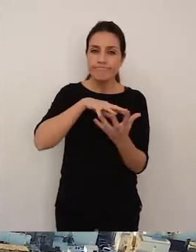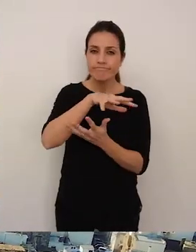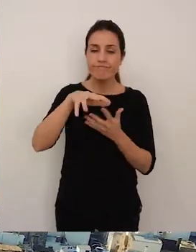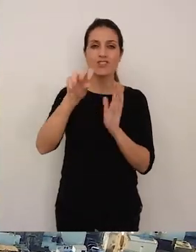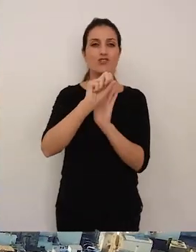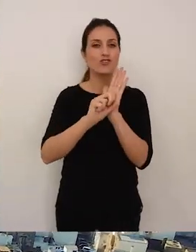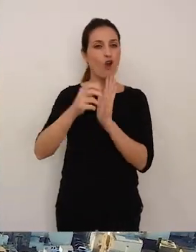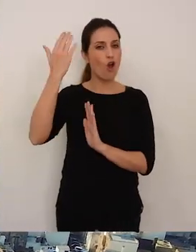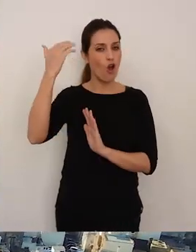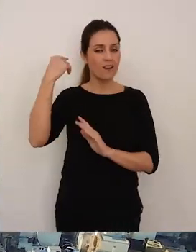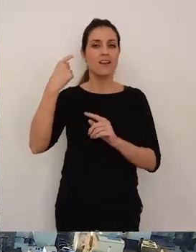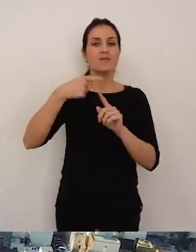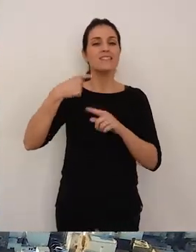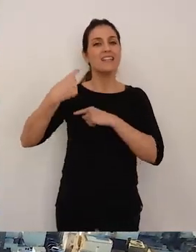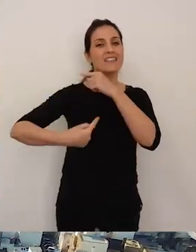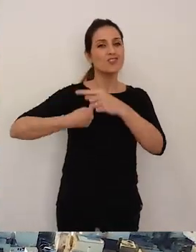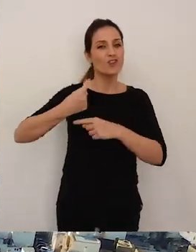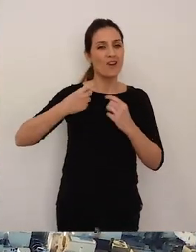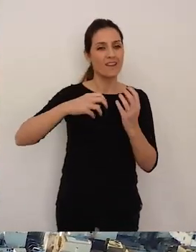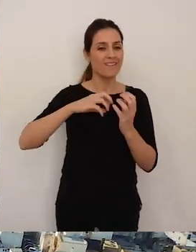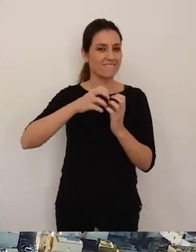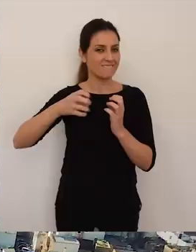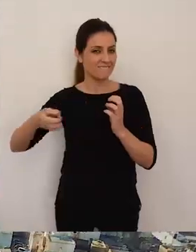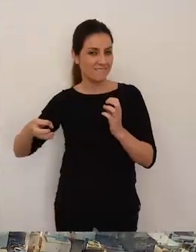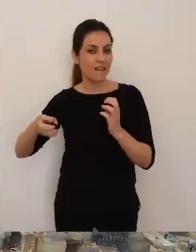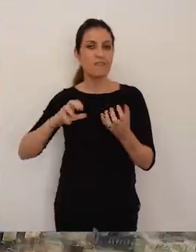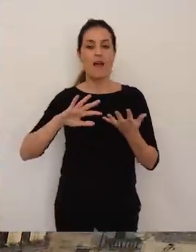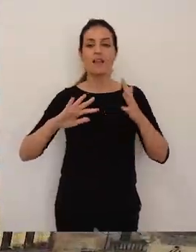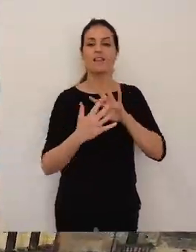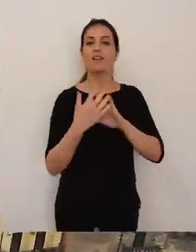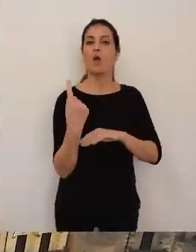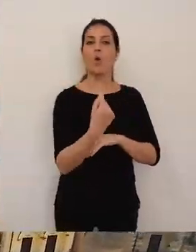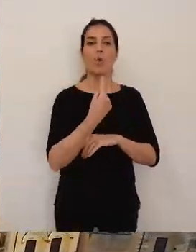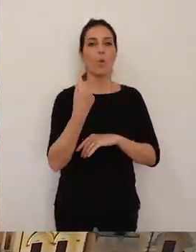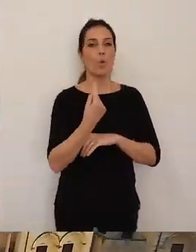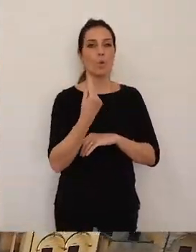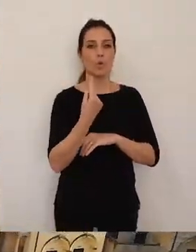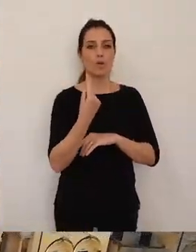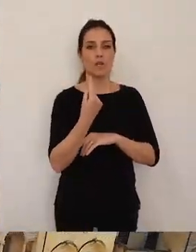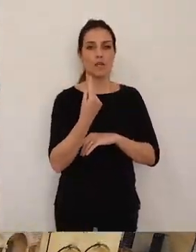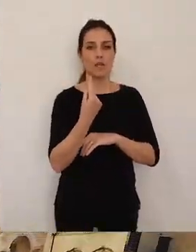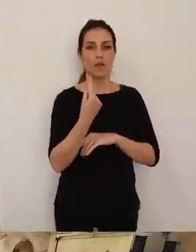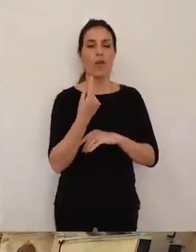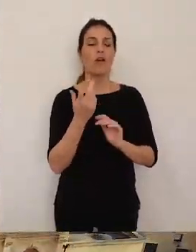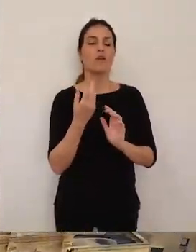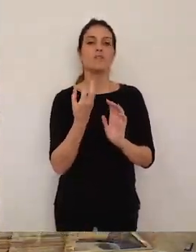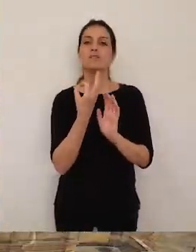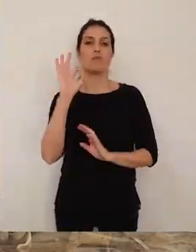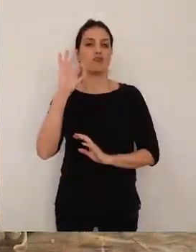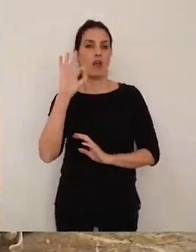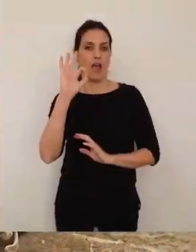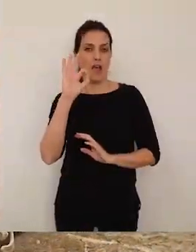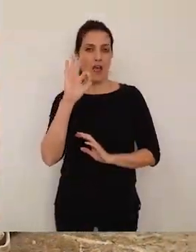L'intrecciarsi di differenti vicende e tradizioni storiche rendono Tricase un unicum urbano nel contesto dei comuni salentini.